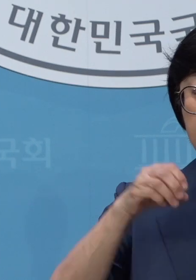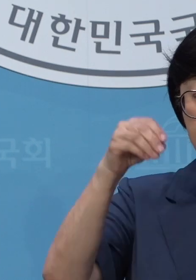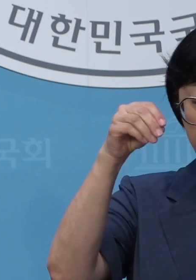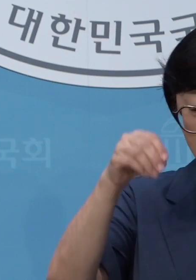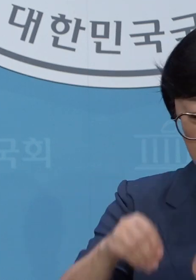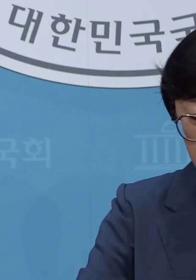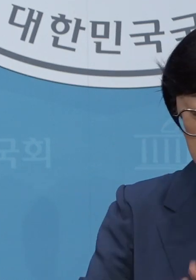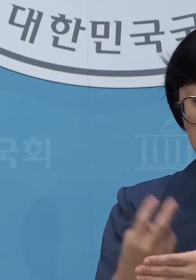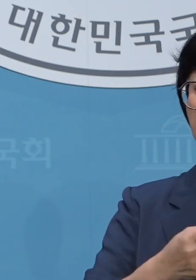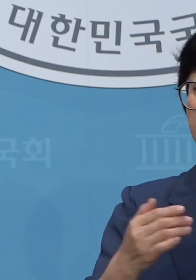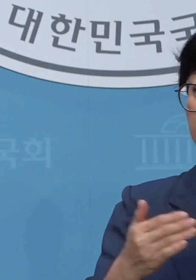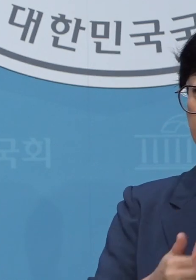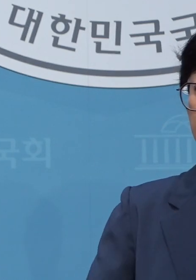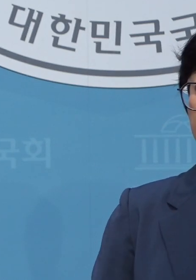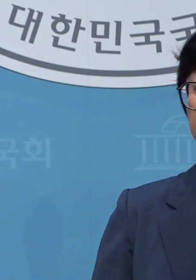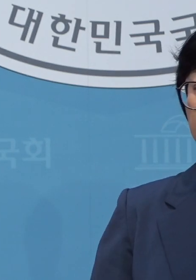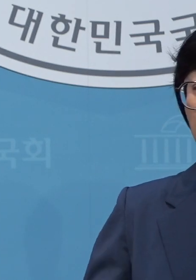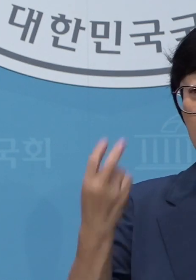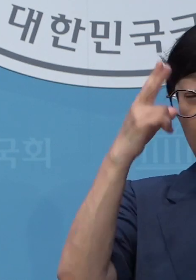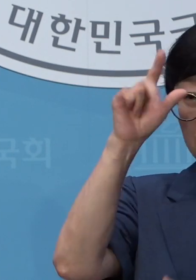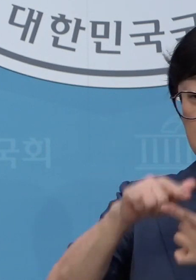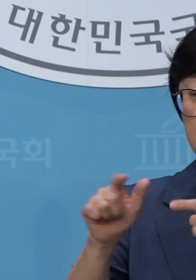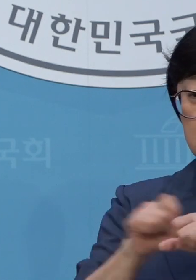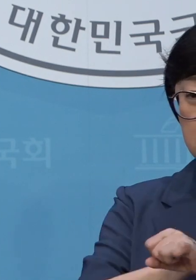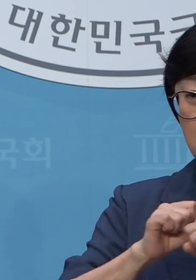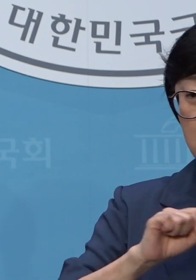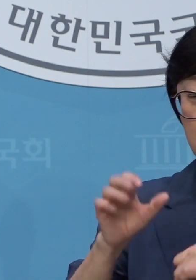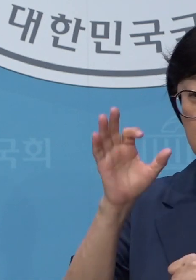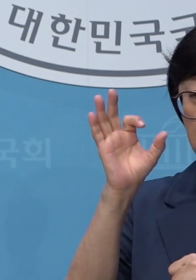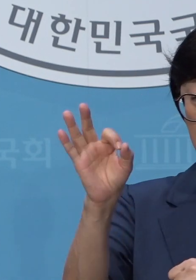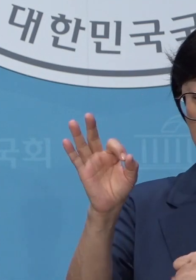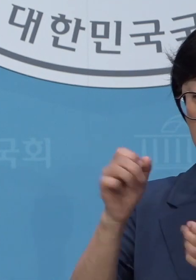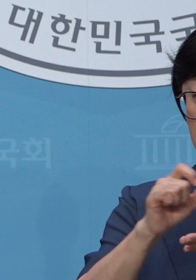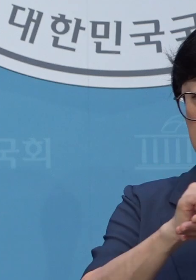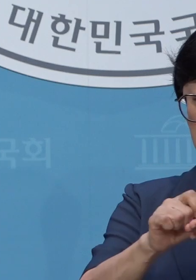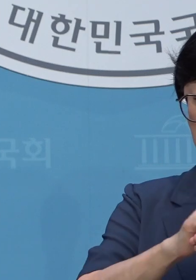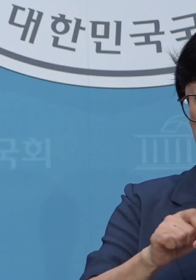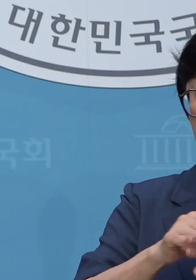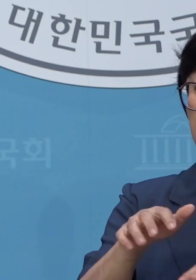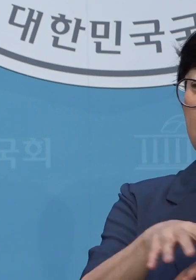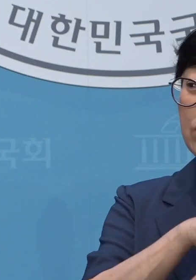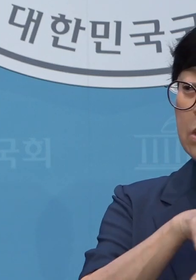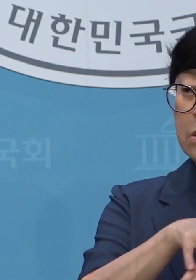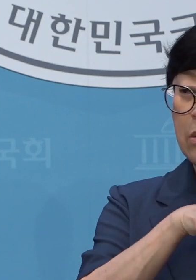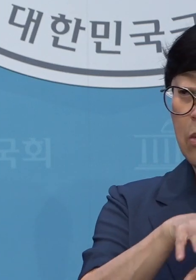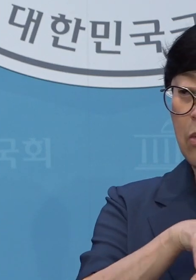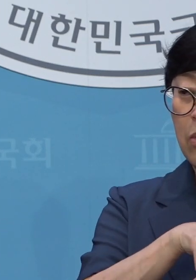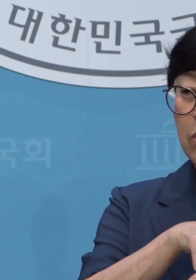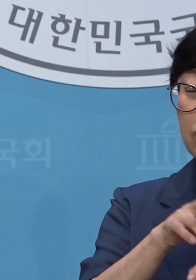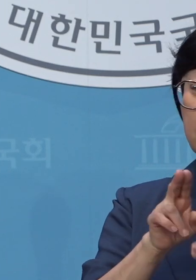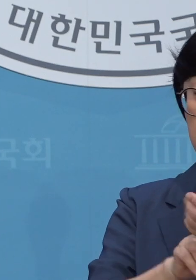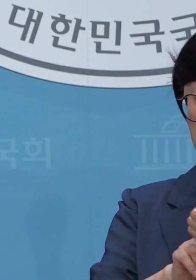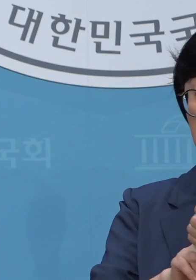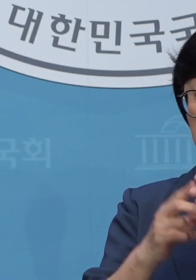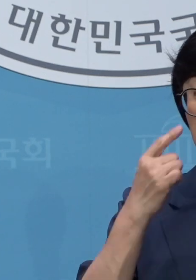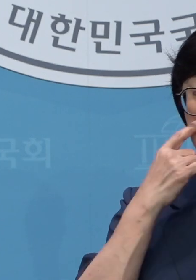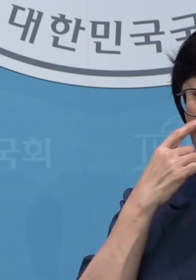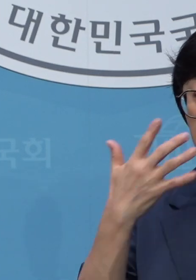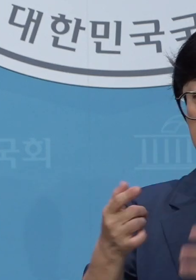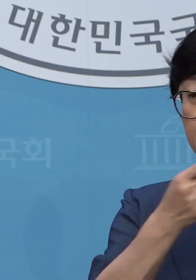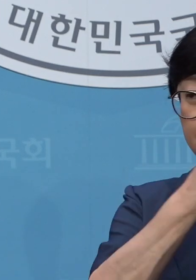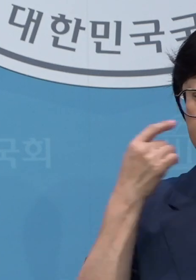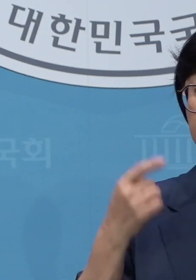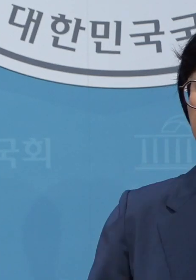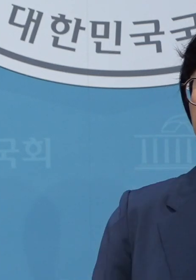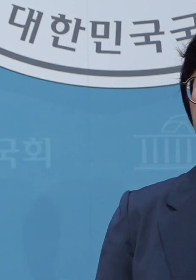있었다고 밝혔습니다. 이는 검찰이 특수활동비 기록물을 조직적으로 은폐했다는 명백한